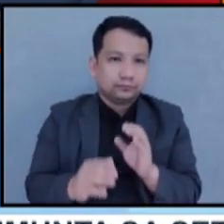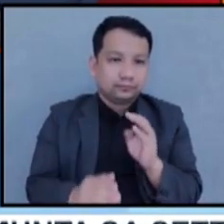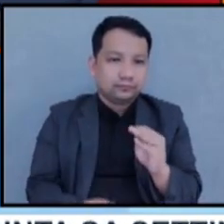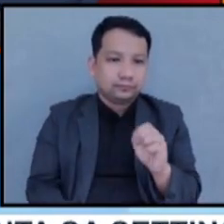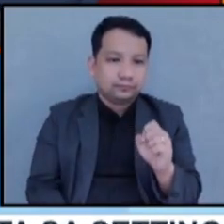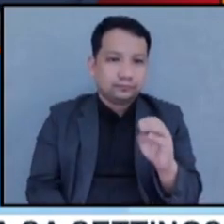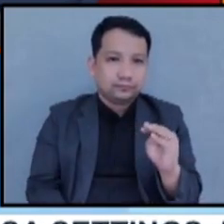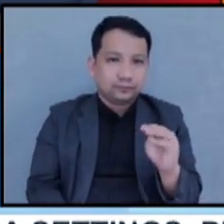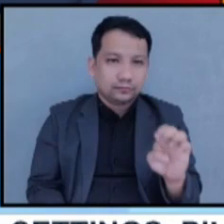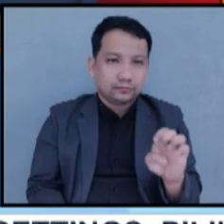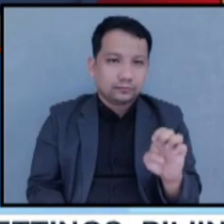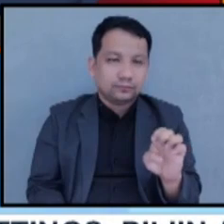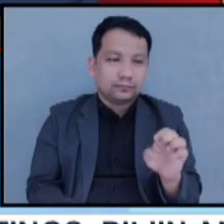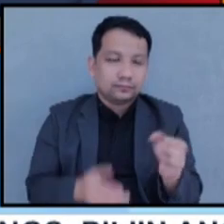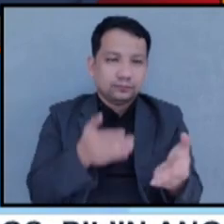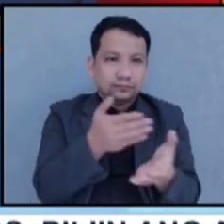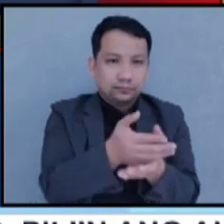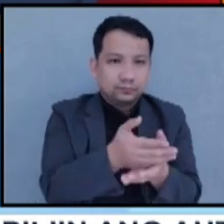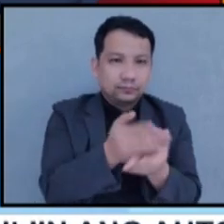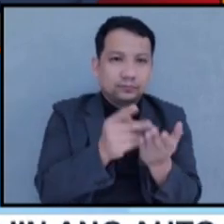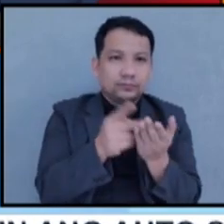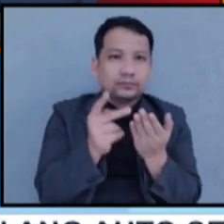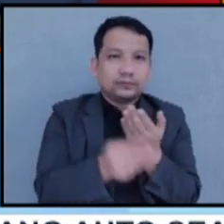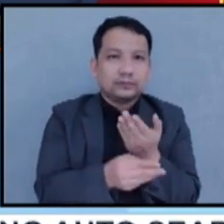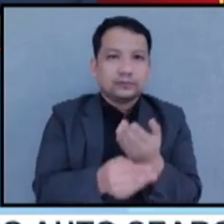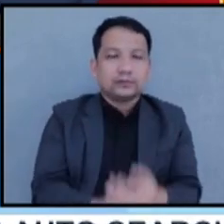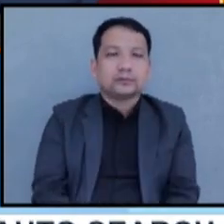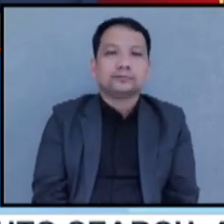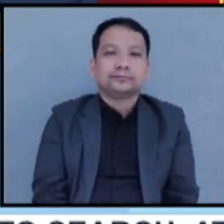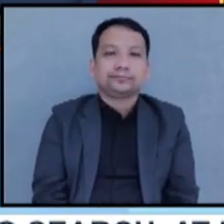ang naabot ng proyektong ito?